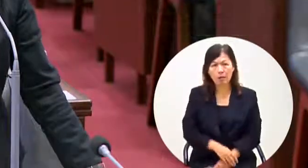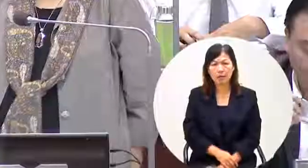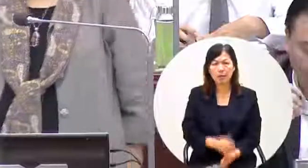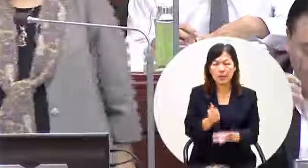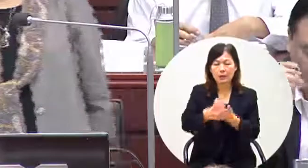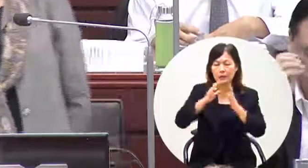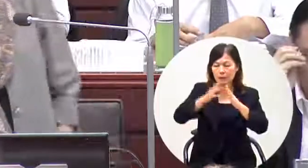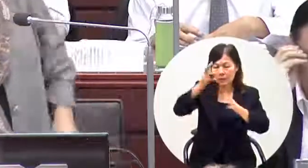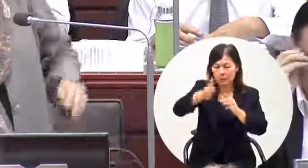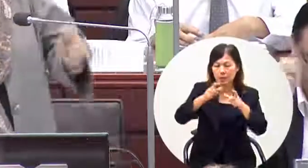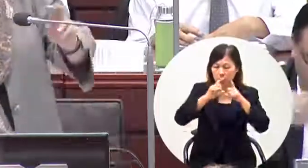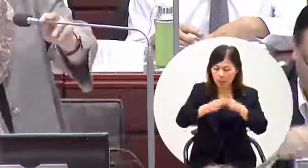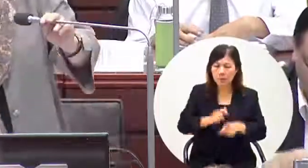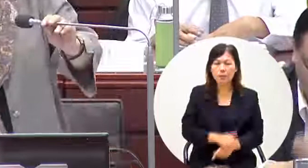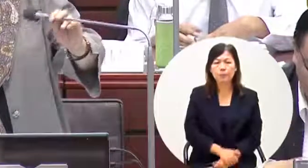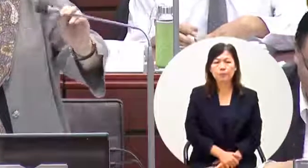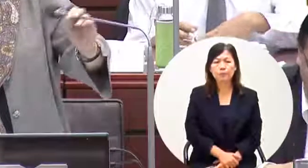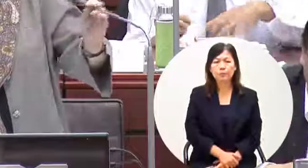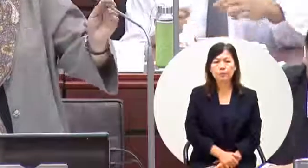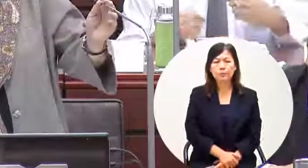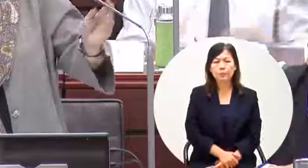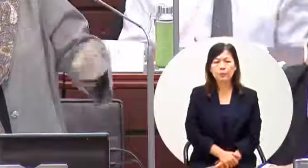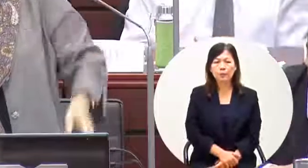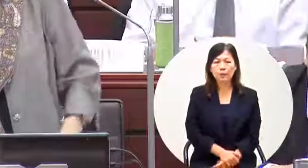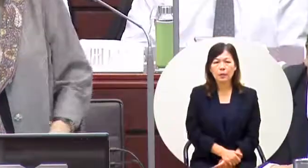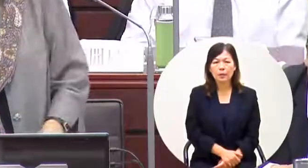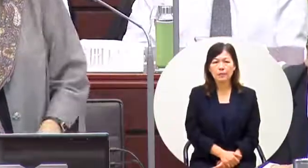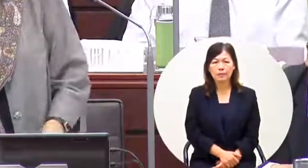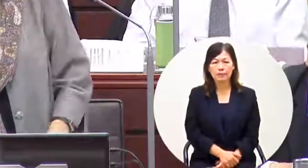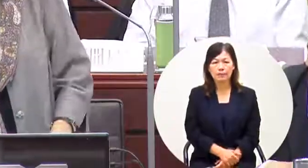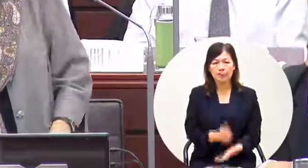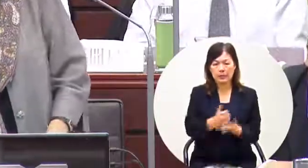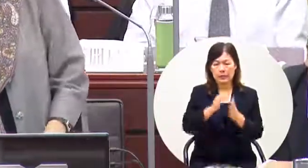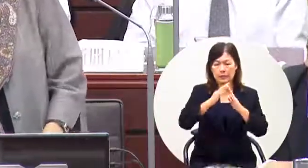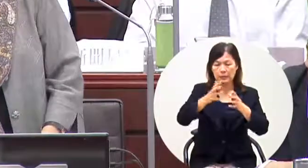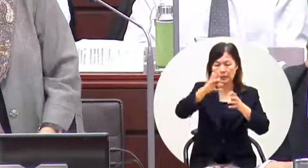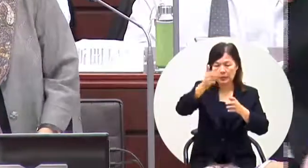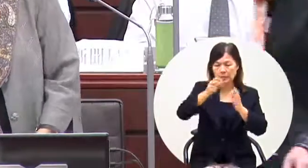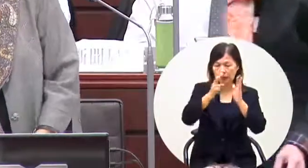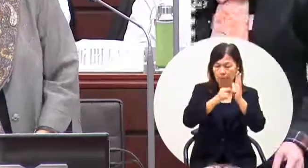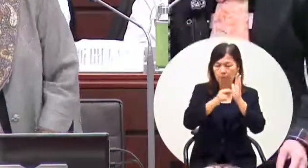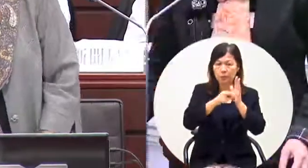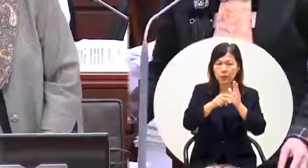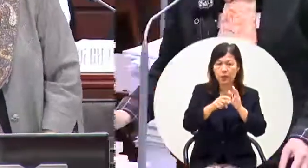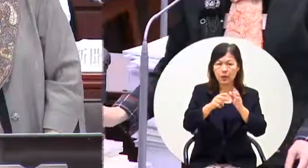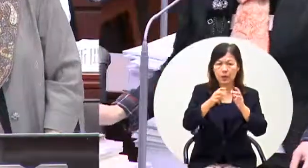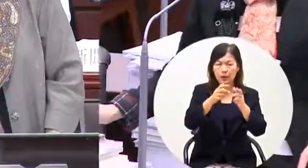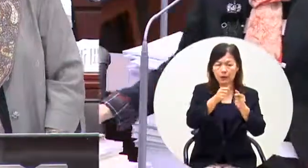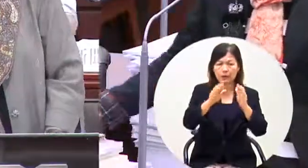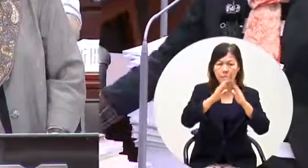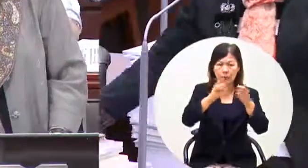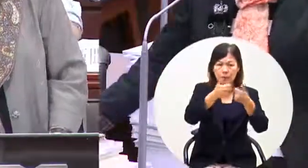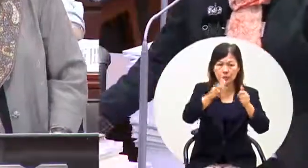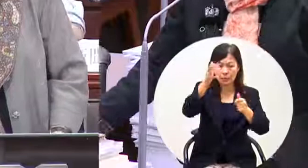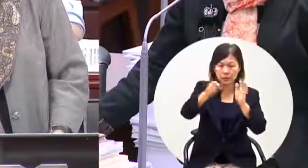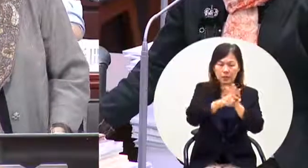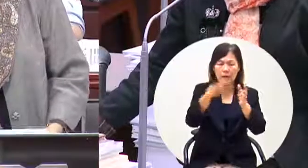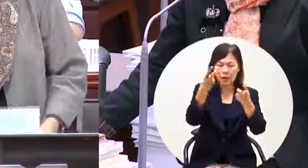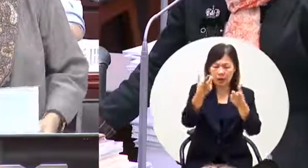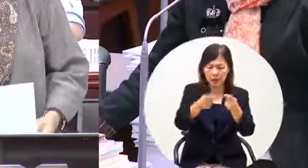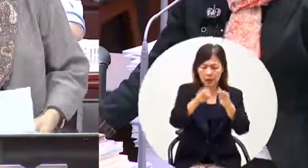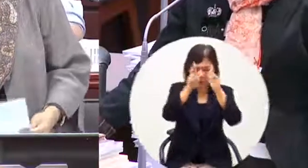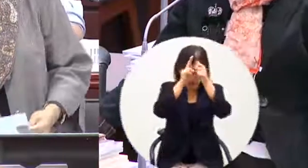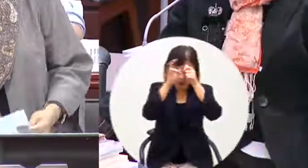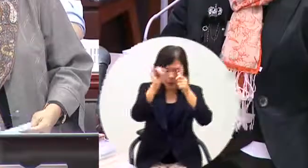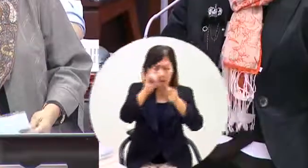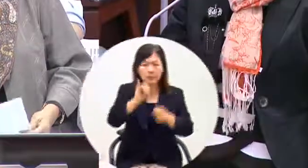明。 多谢议长啊，多谢柯议员吼。八卦里这个部